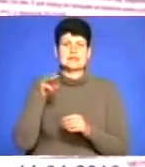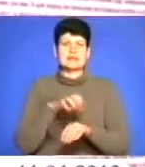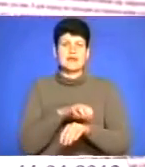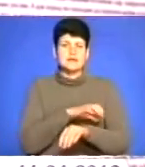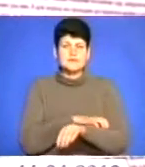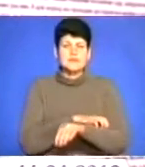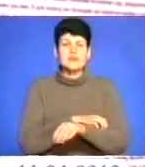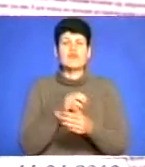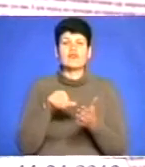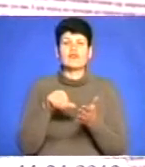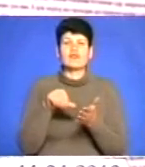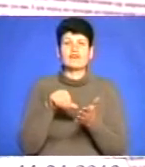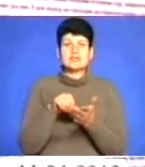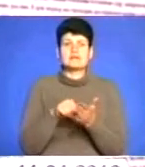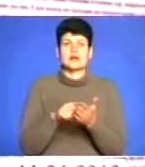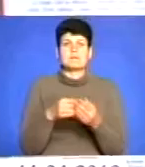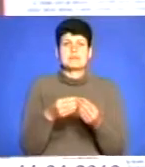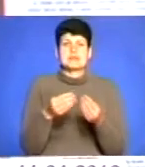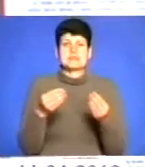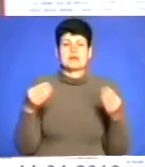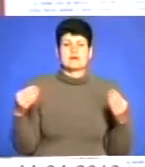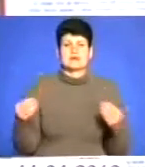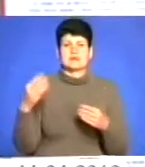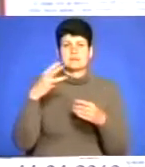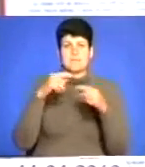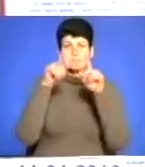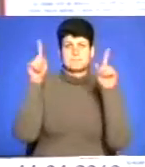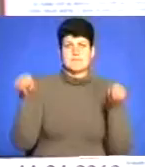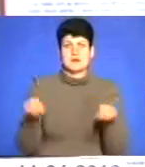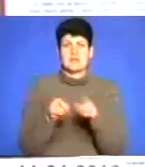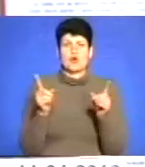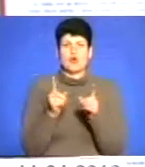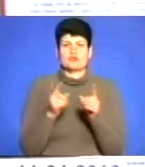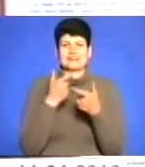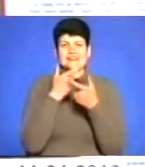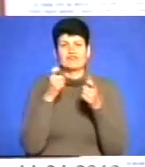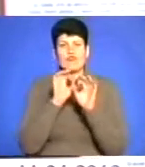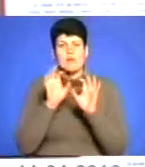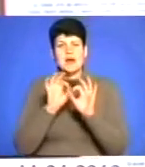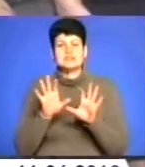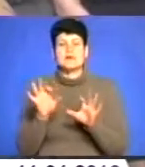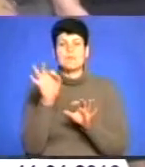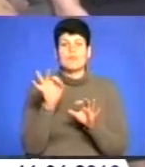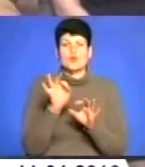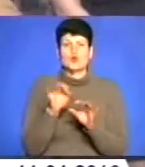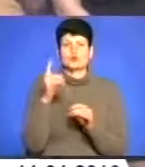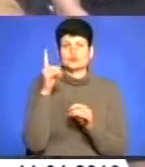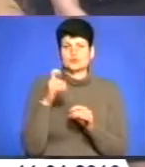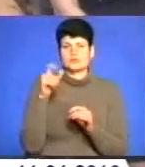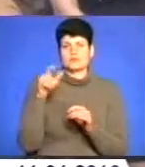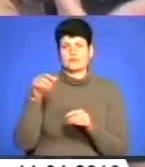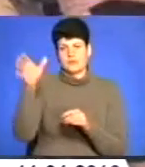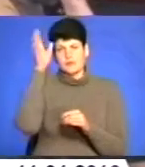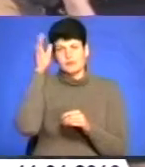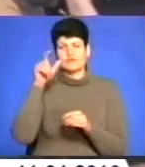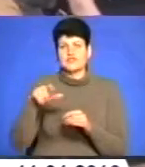Виставка представлена 22 банерами, на яких подано коротку інформацію про майже сотню вчених, які зробили вагомий